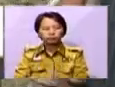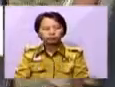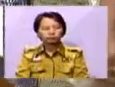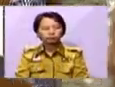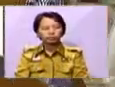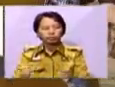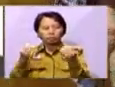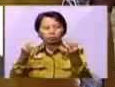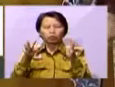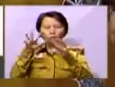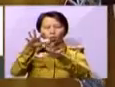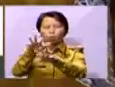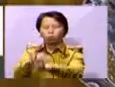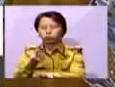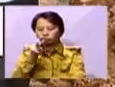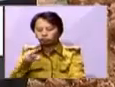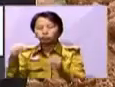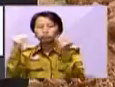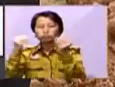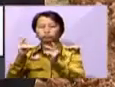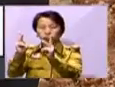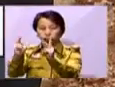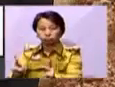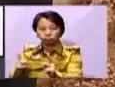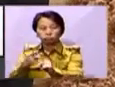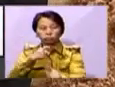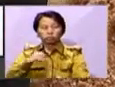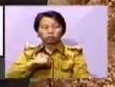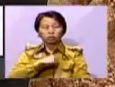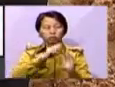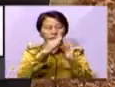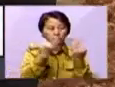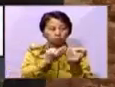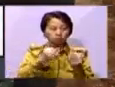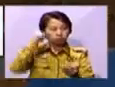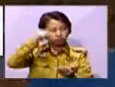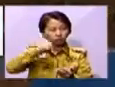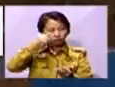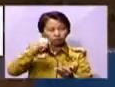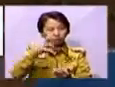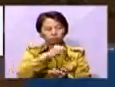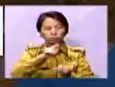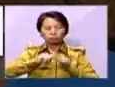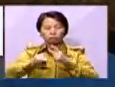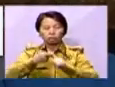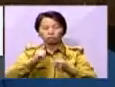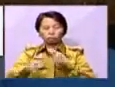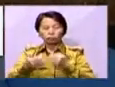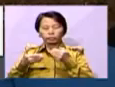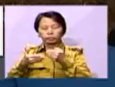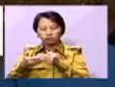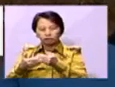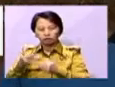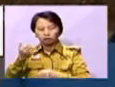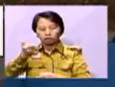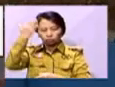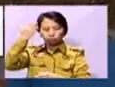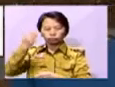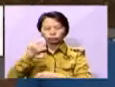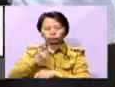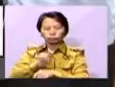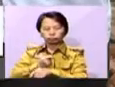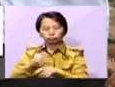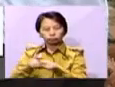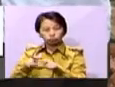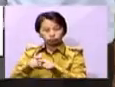Ramai hadir pada majlis pengebumian terdiri daripada ahli keluarga, saudara mara serta sahabat terdekat. Bagi bekas rakan